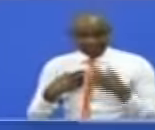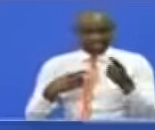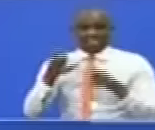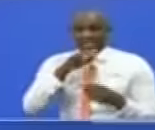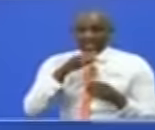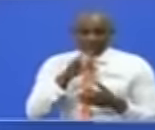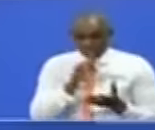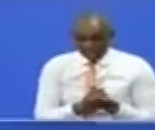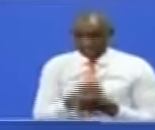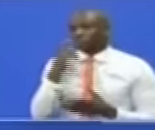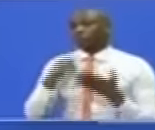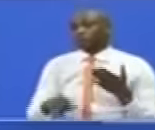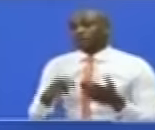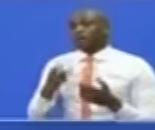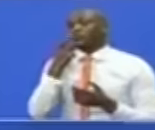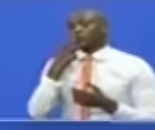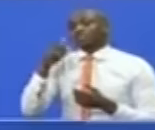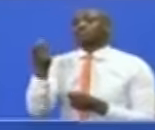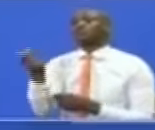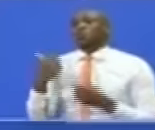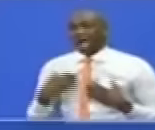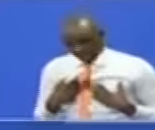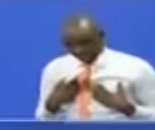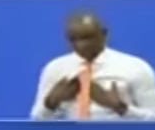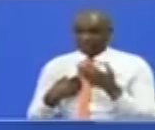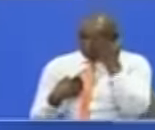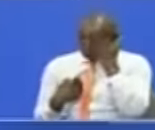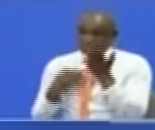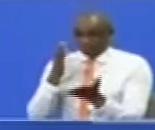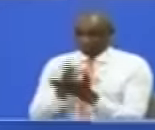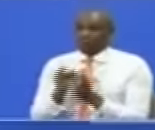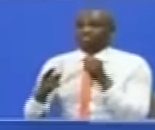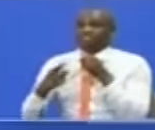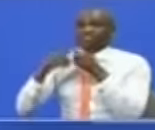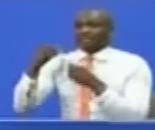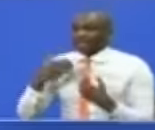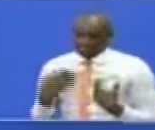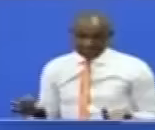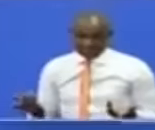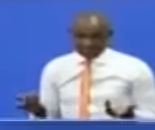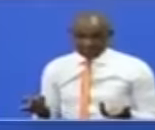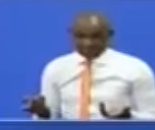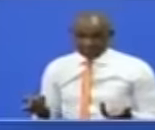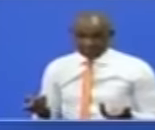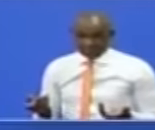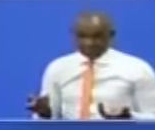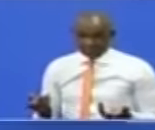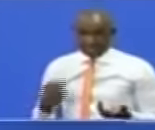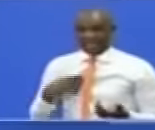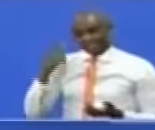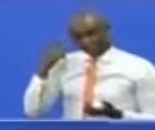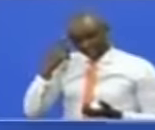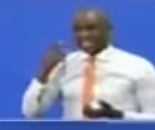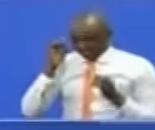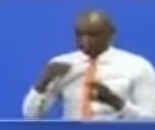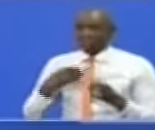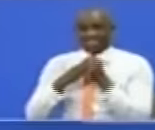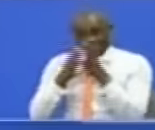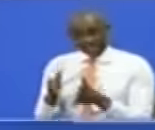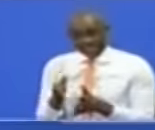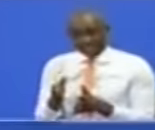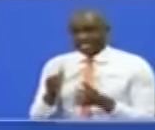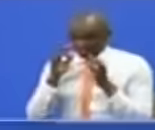sababu ati Pokot iko na chache, ingawa tunajua kweli wako na 689. Yanafaa kama mimi ni kiongozi, hata